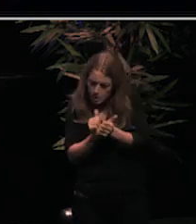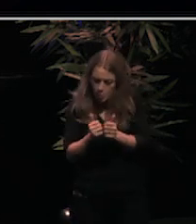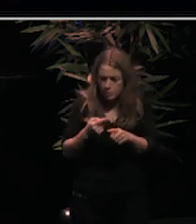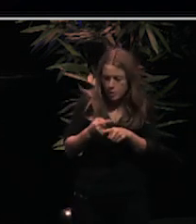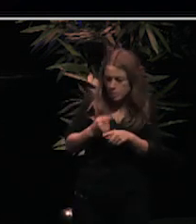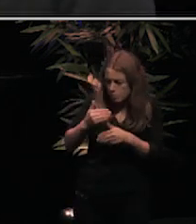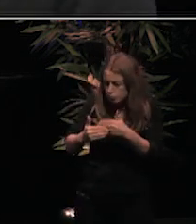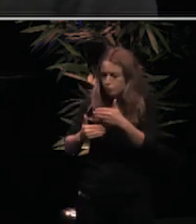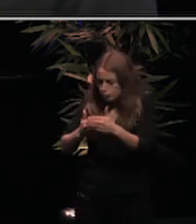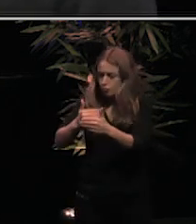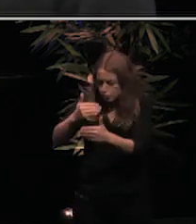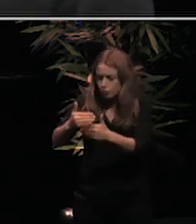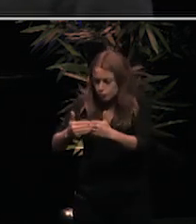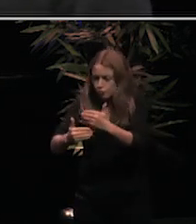on va dire,